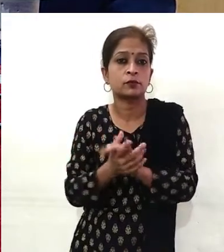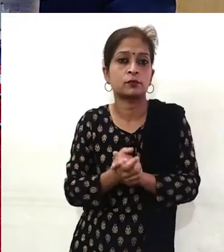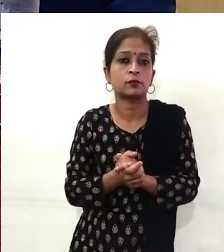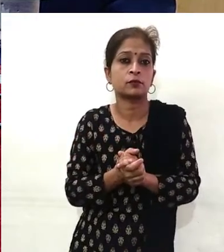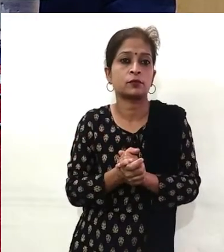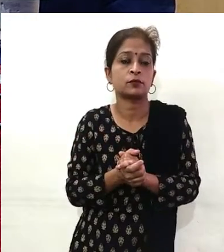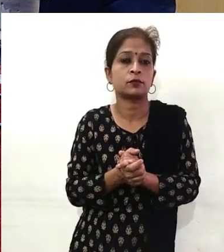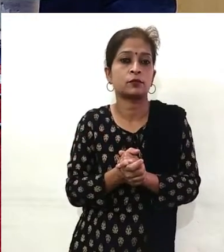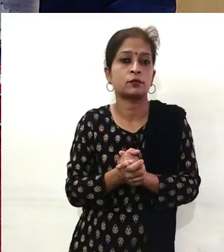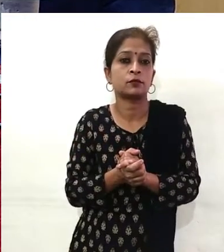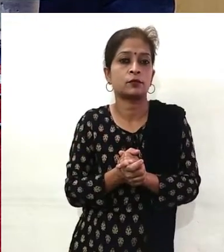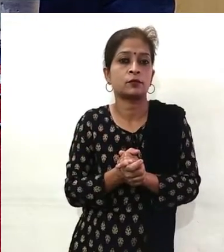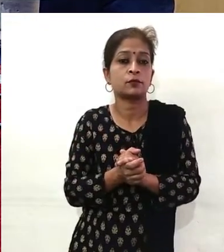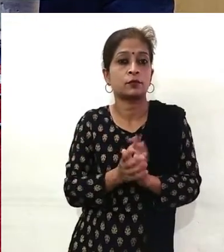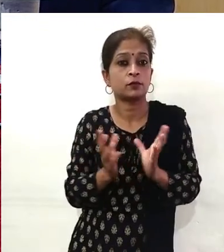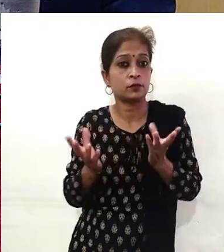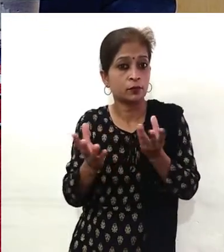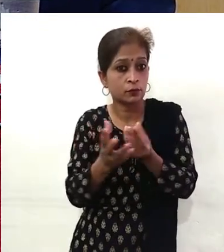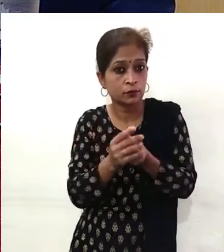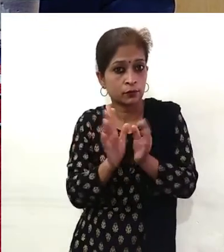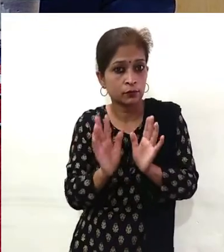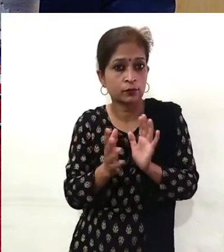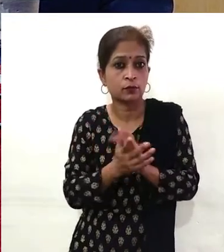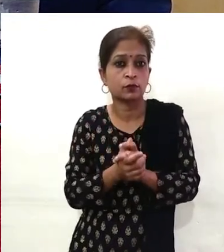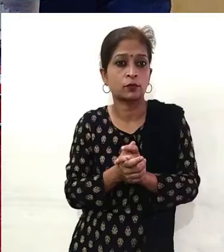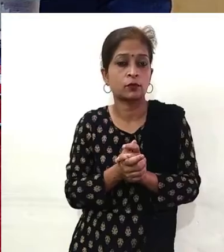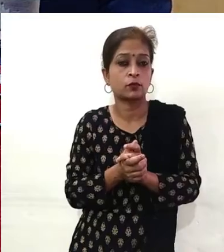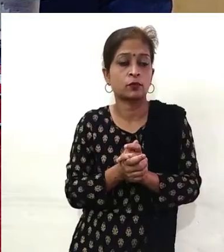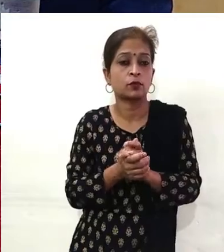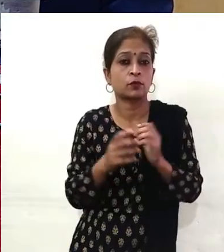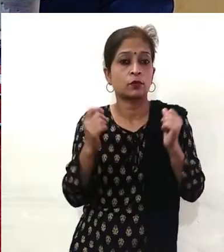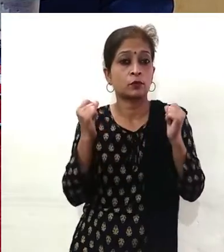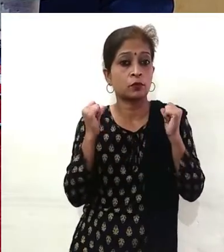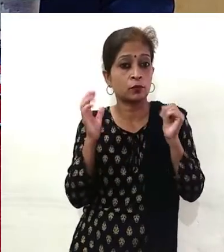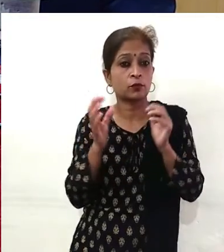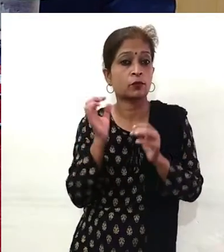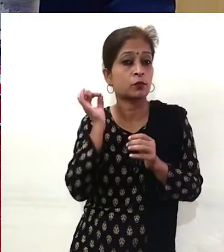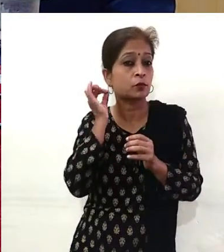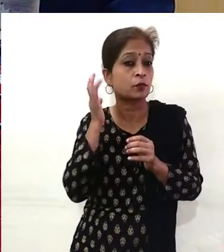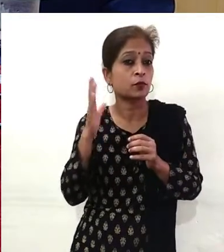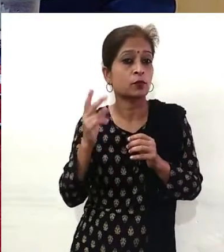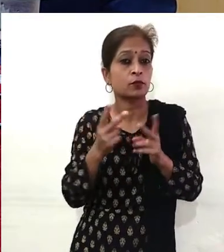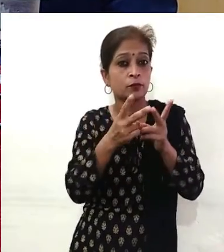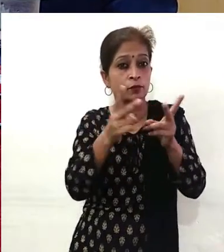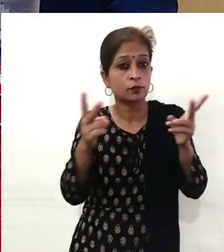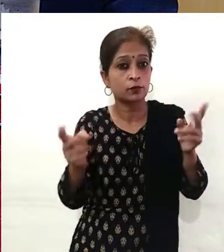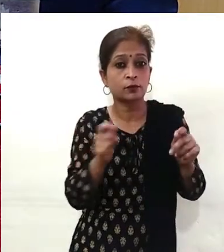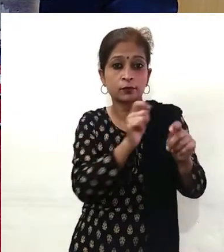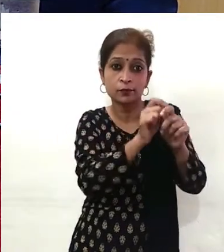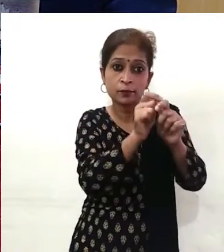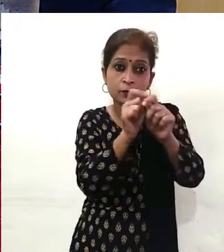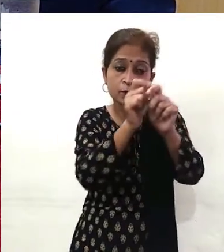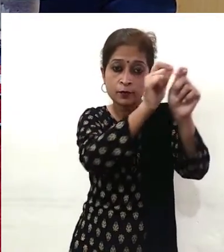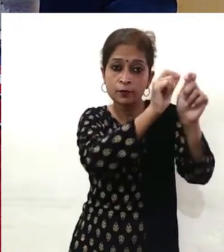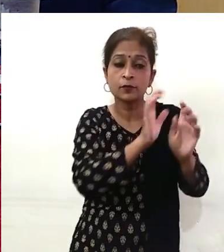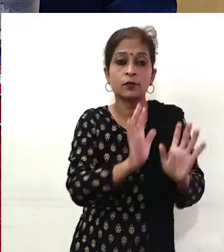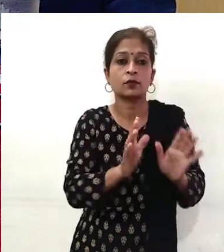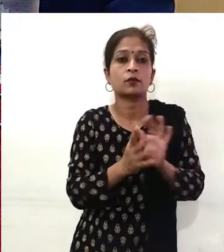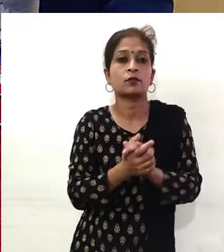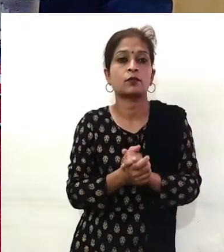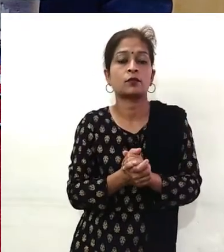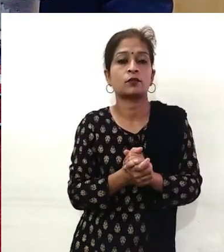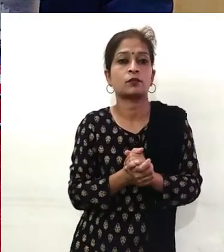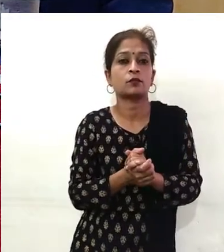ध्यानम नीलाद्रौ शंख मध्ये शतदल कमले रत्न सिंहासनस्त्वं सर्वालंकार युक्तम नवघन